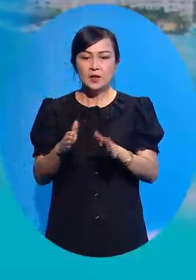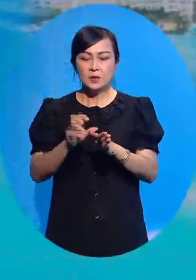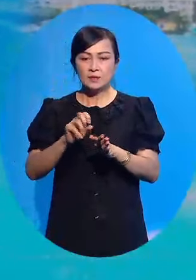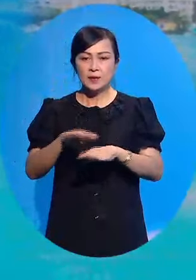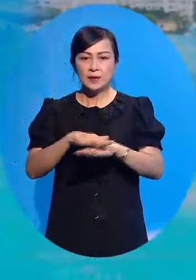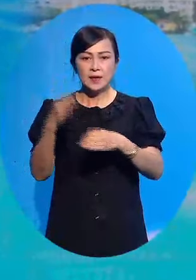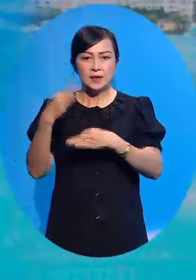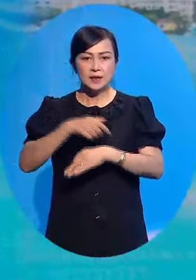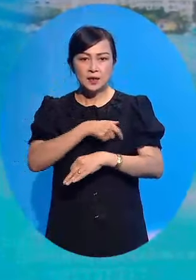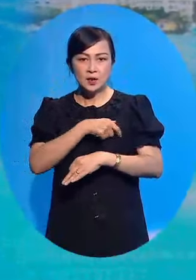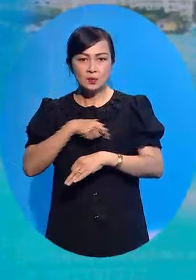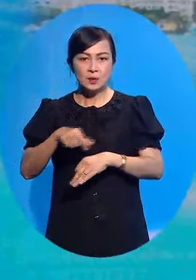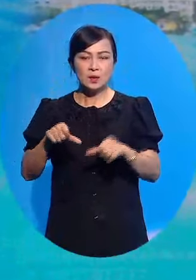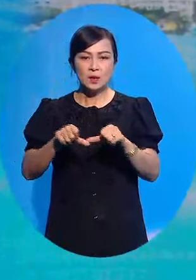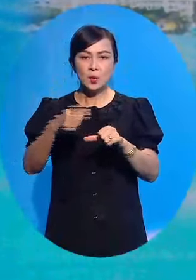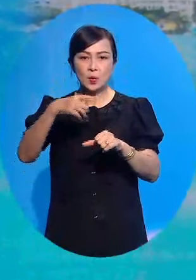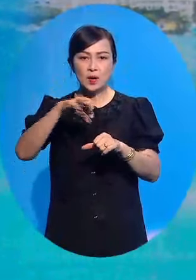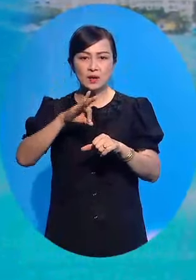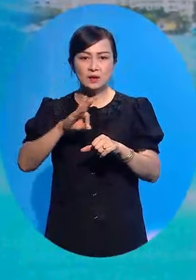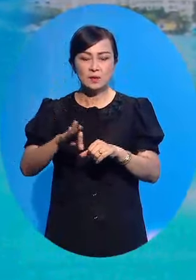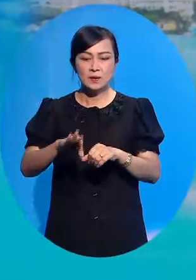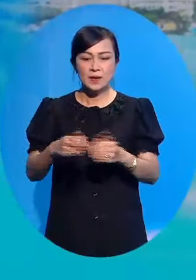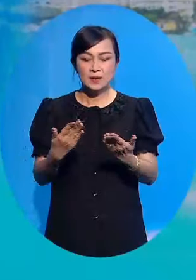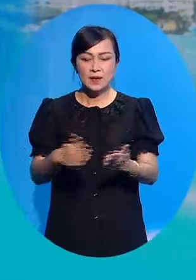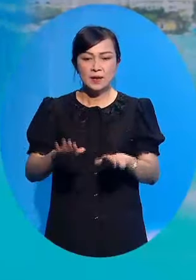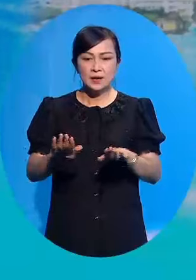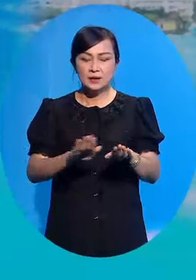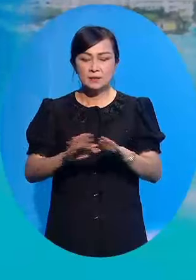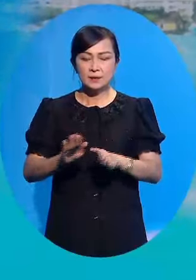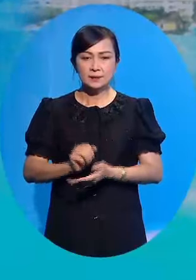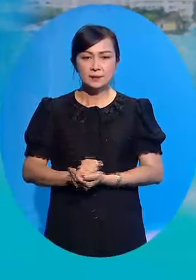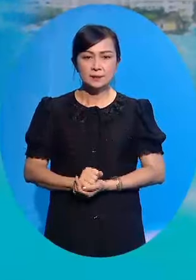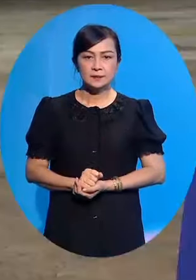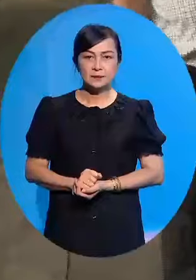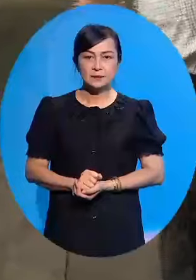nhưng công nhân tại trạm trung chuyển Quang Trung vẫn miệt mài với công việc.